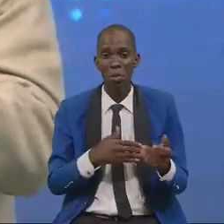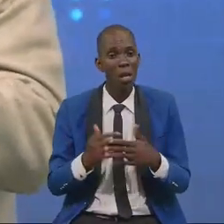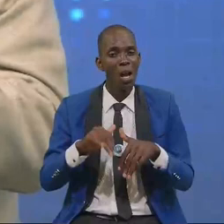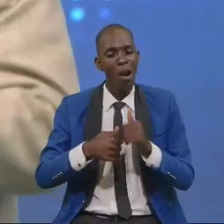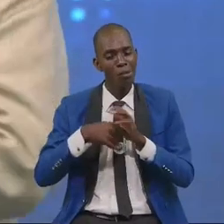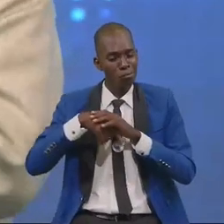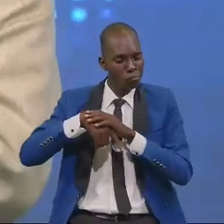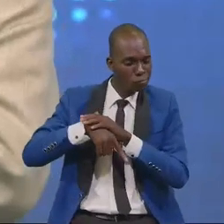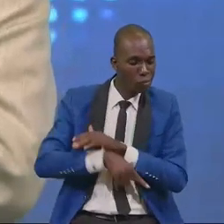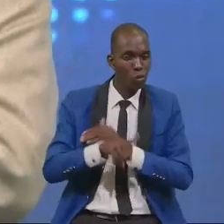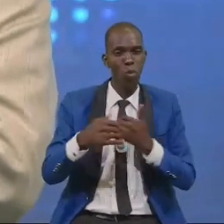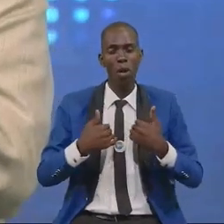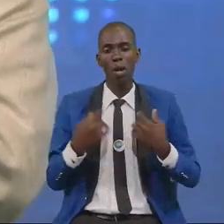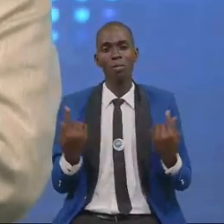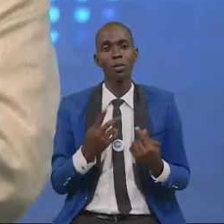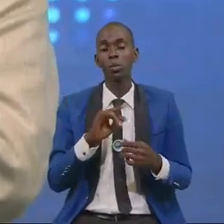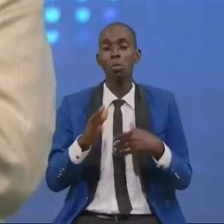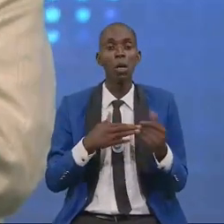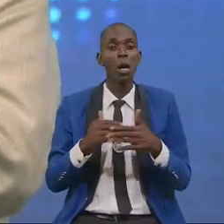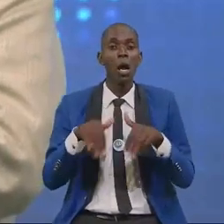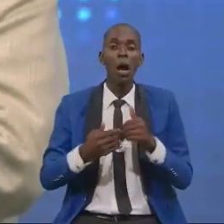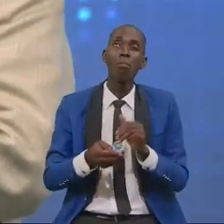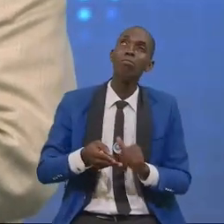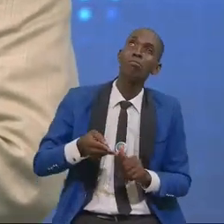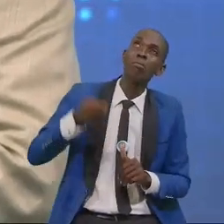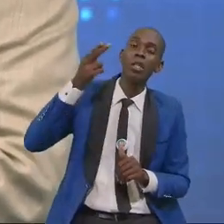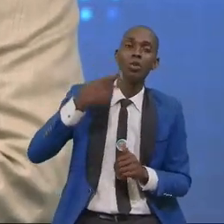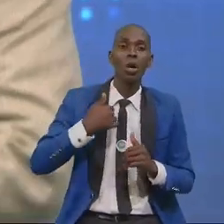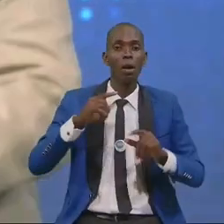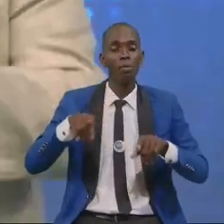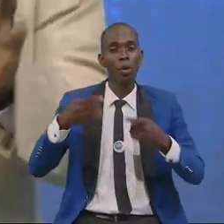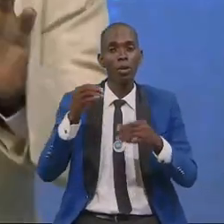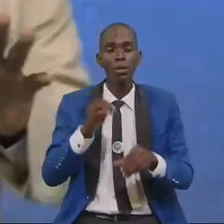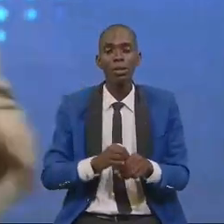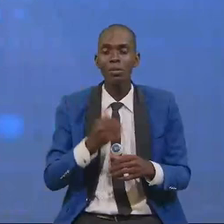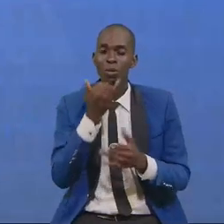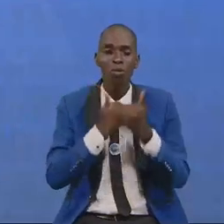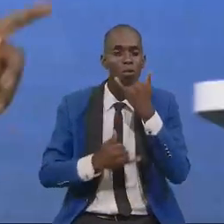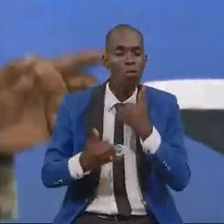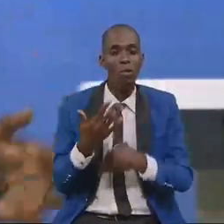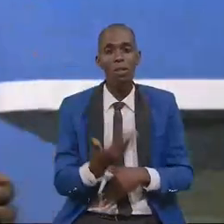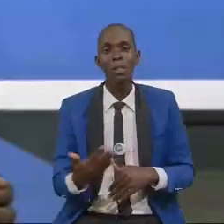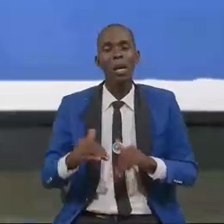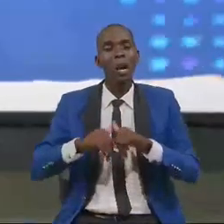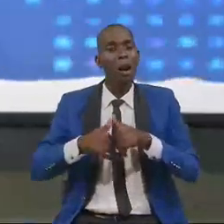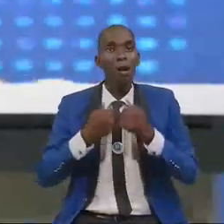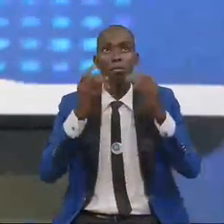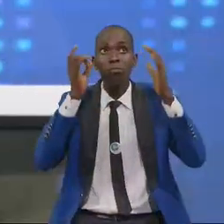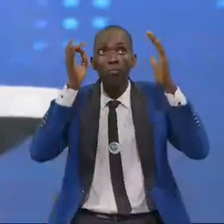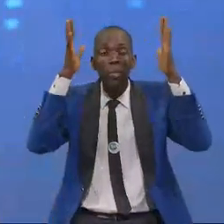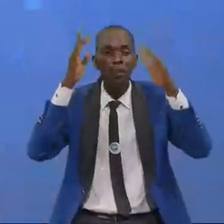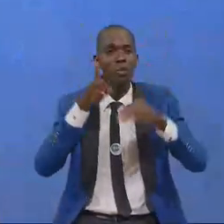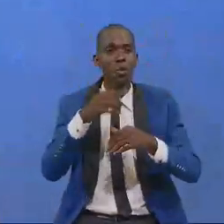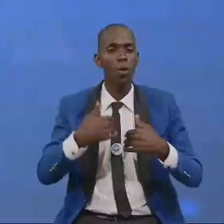profondeur dans la avec laquelle tu atteint dans le péché ou même le niveau que tu atteindre le crime quel que soit même le